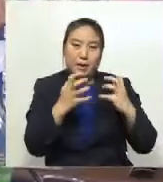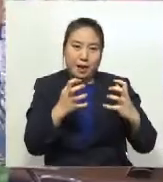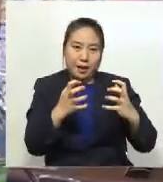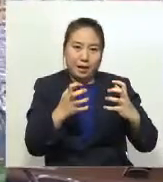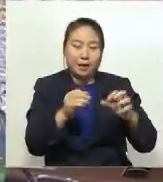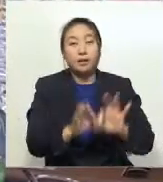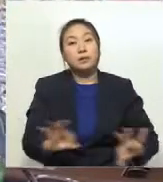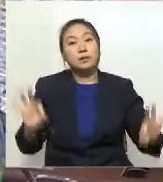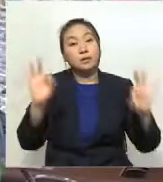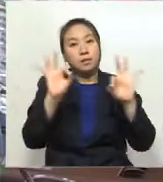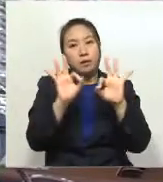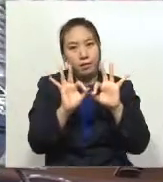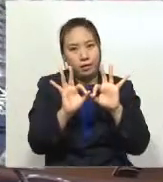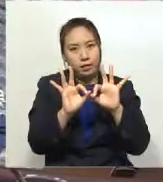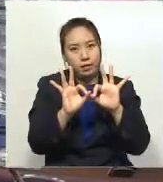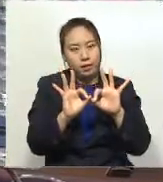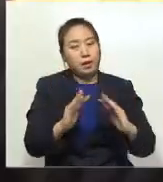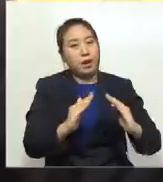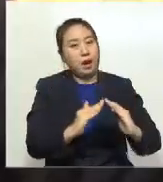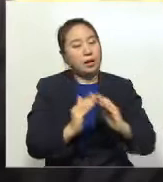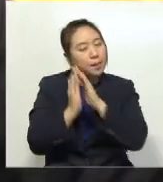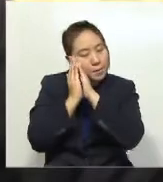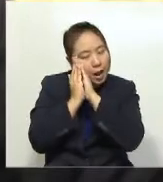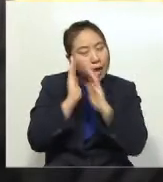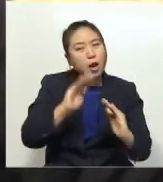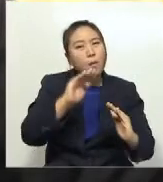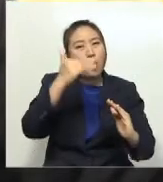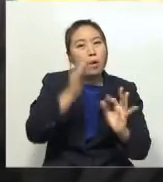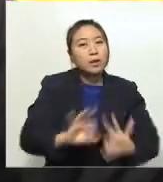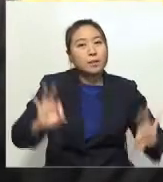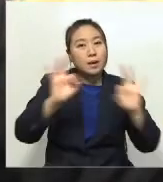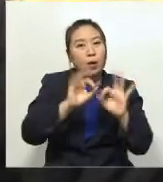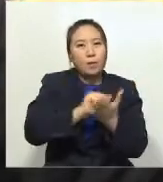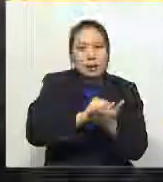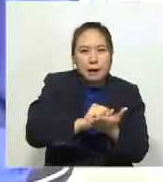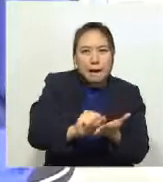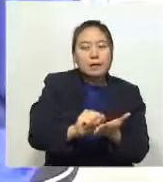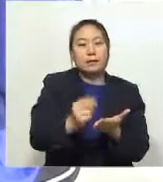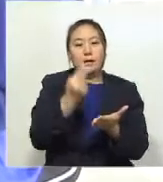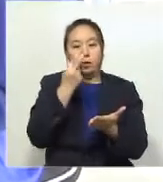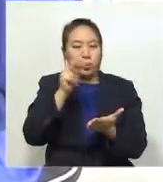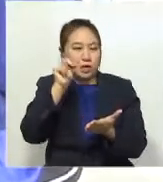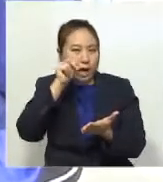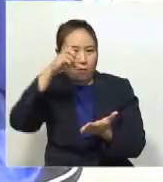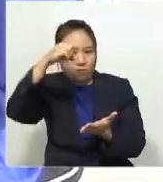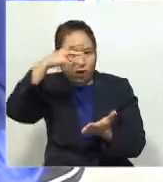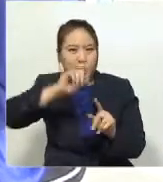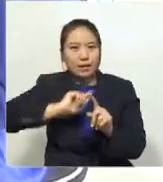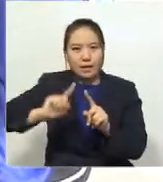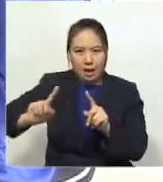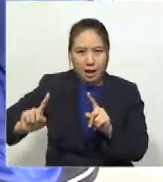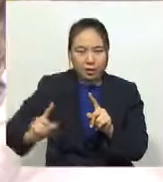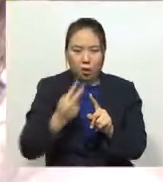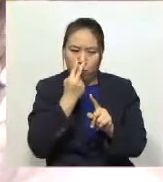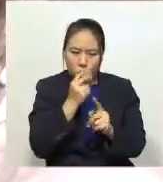สิ่งสำคัญในการสร้างที่พักแบบชั่วคราวนะคะก็เรื่องของความสะอาดแล้วก็เรื่องของสาธารณูปโภคต่างๆที่จะต้องมีความ